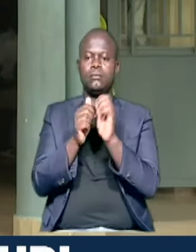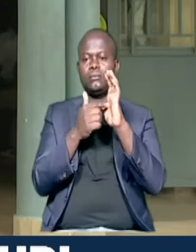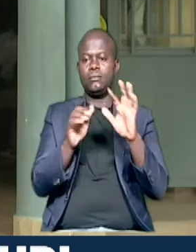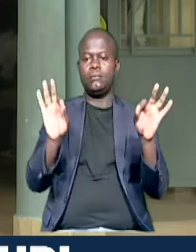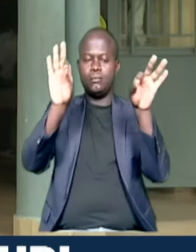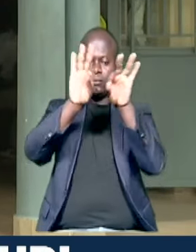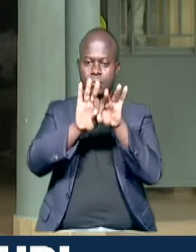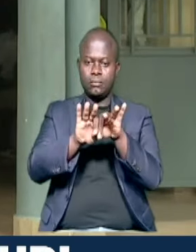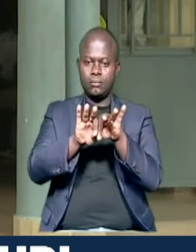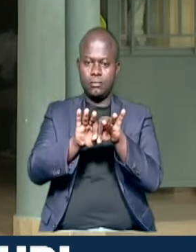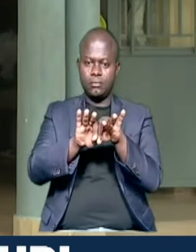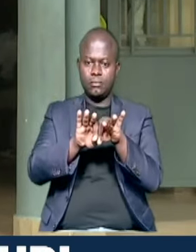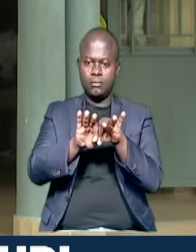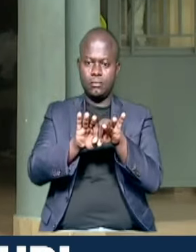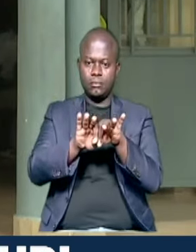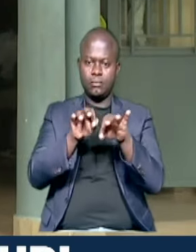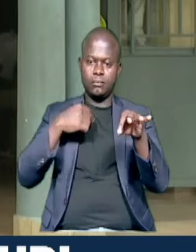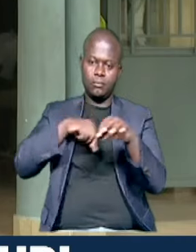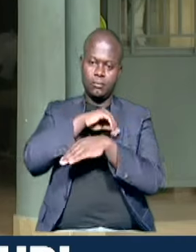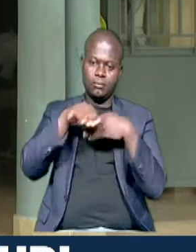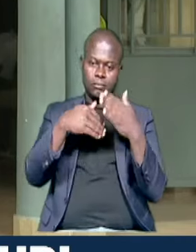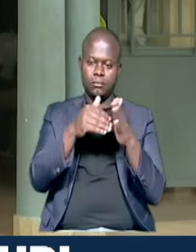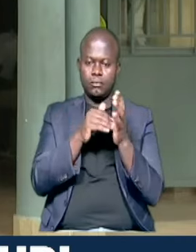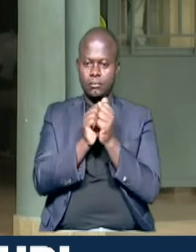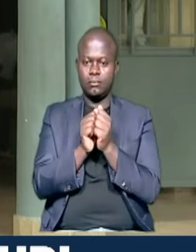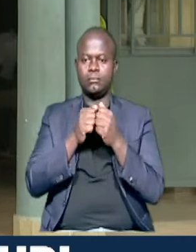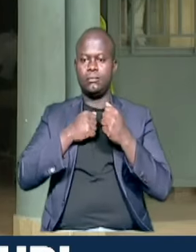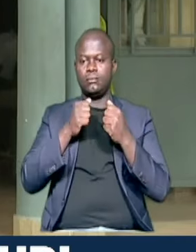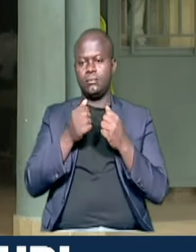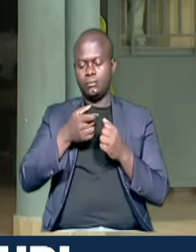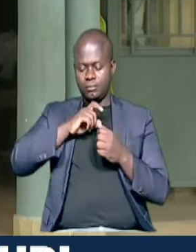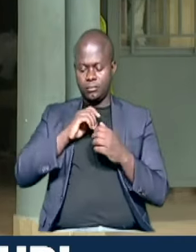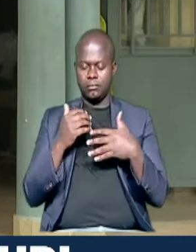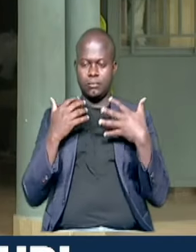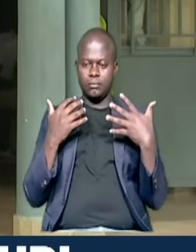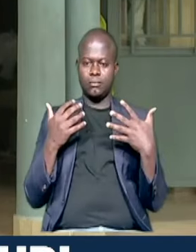indangagaciro z'ubunyarwanda zirimo na bwa bupfura bugari